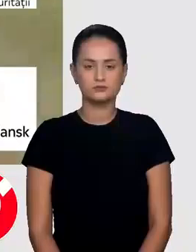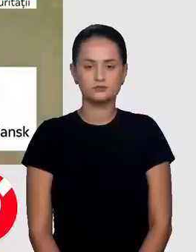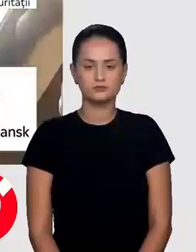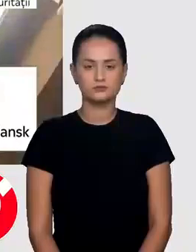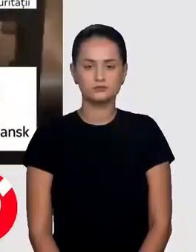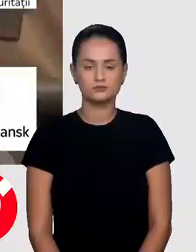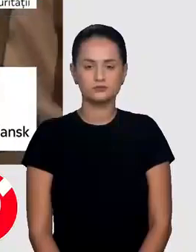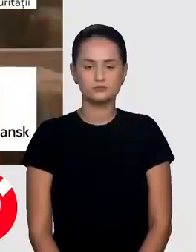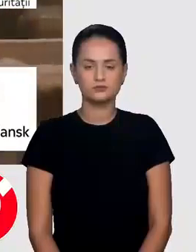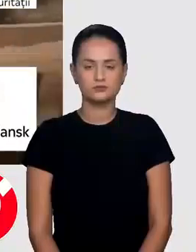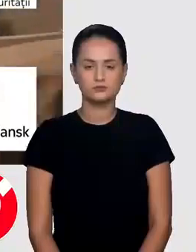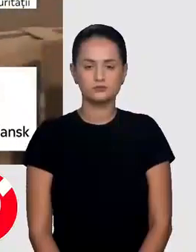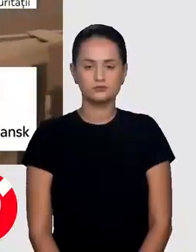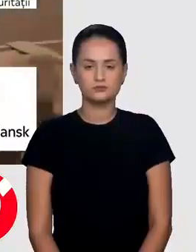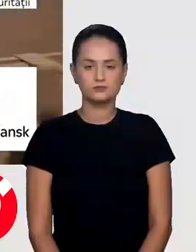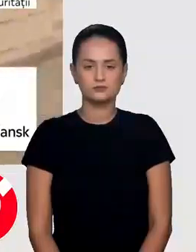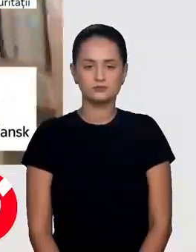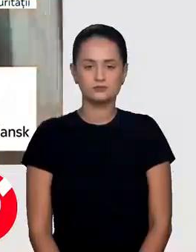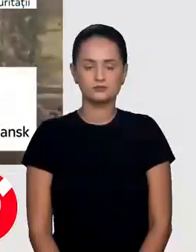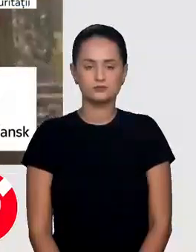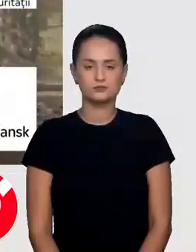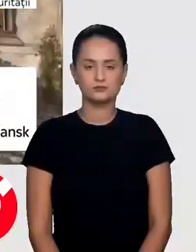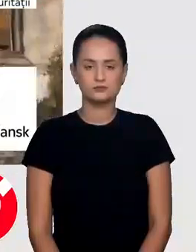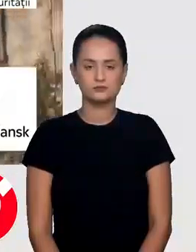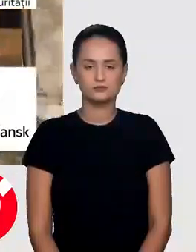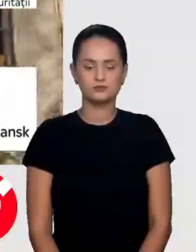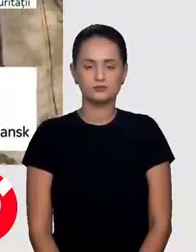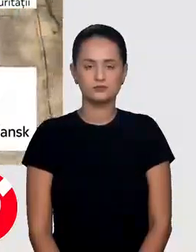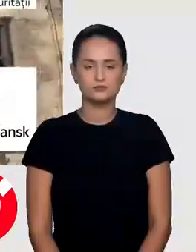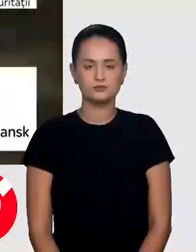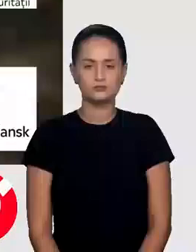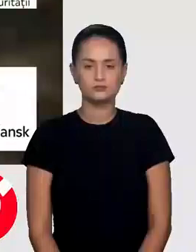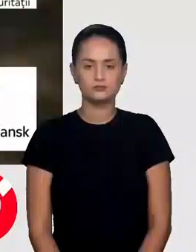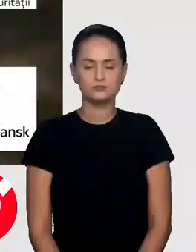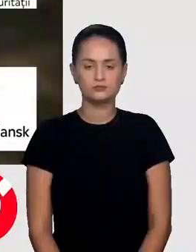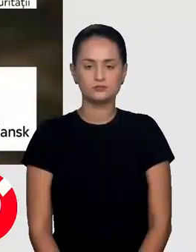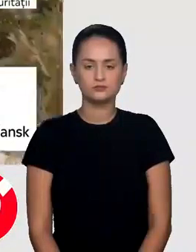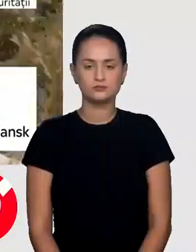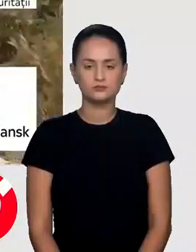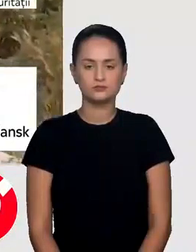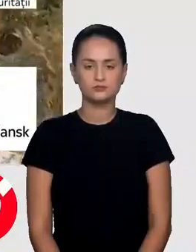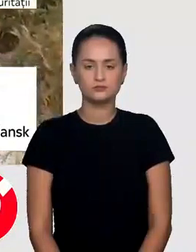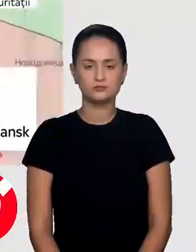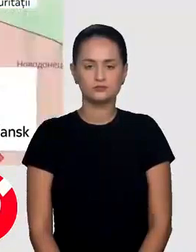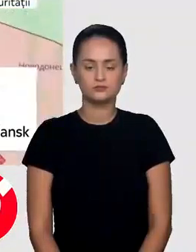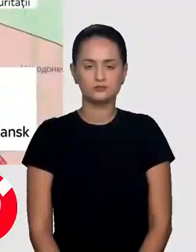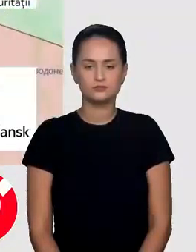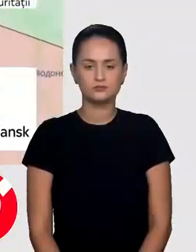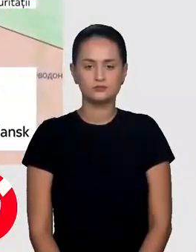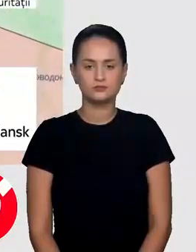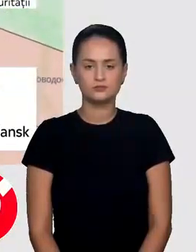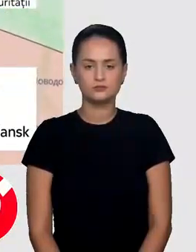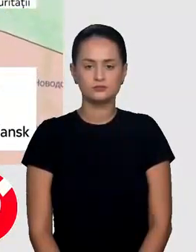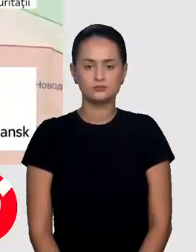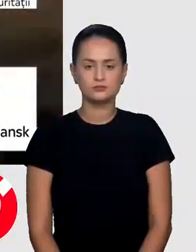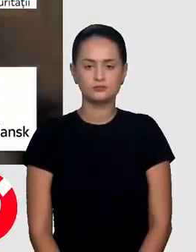armate rusești. Rușii au început în ultimele zile să folosească mai multe tancuri și blindate în acest oraș, semn că își doresc capturarea